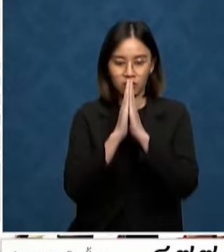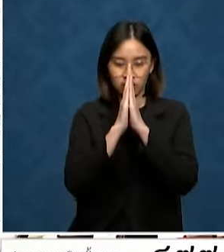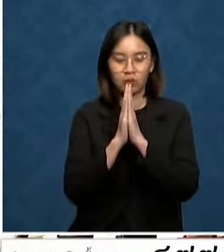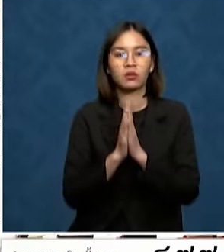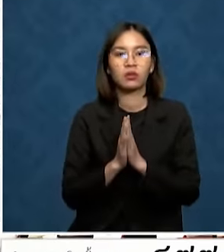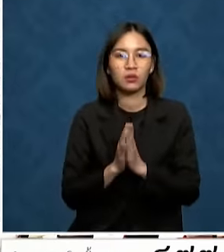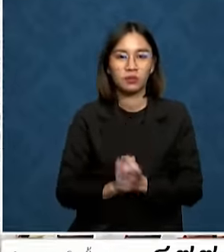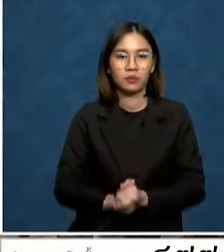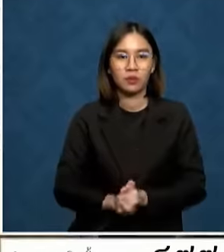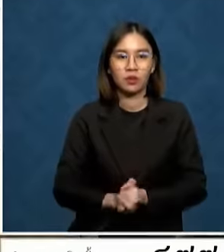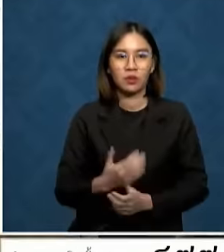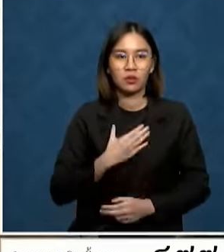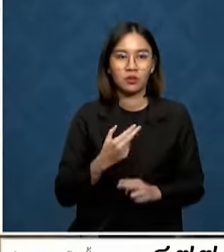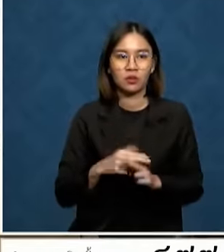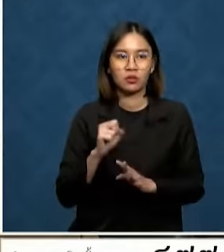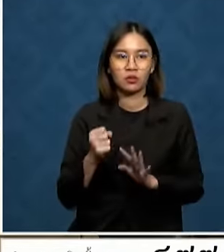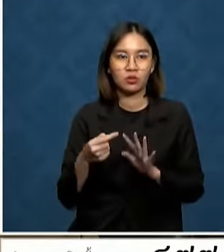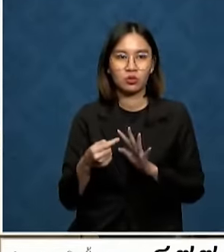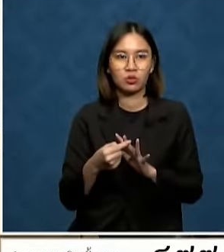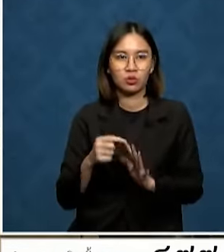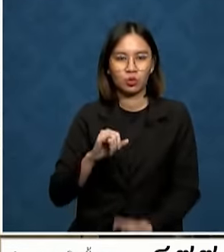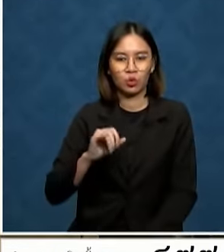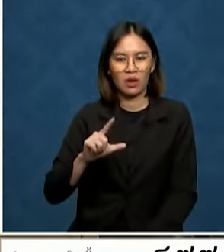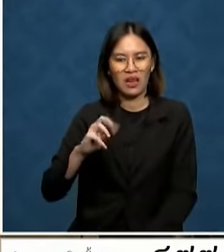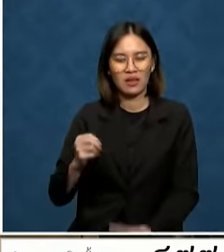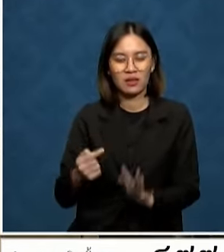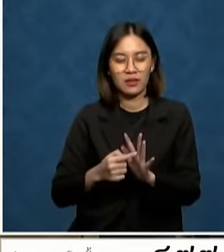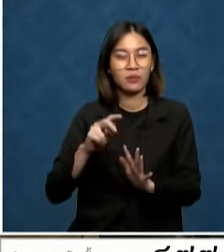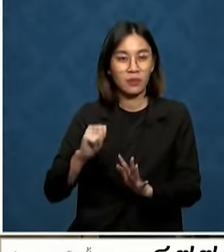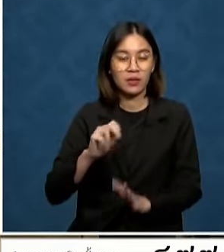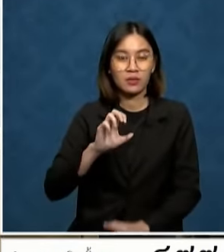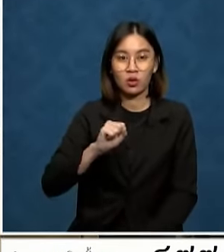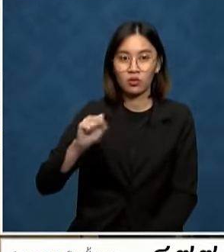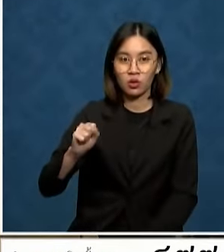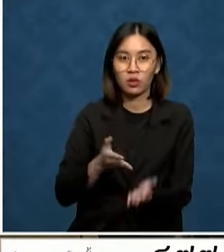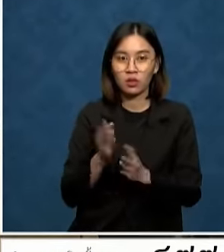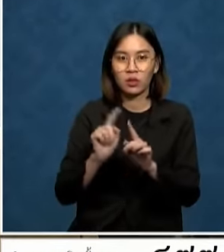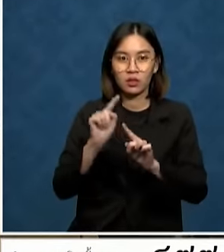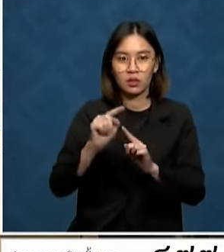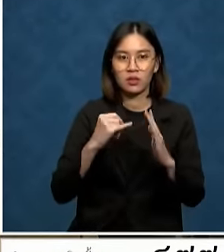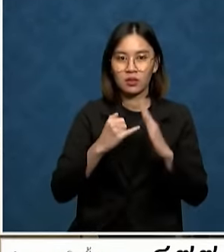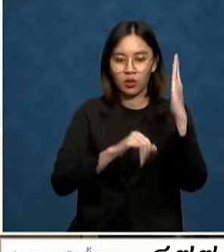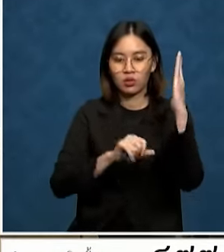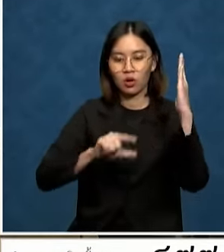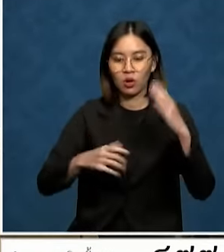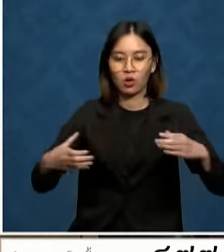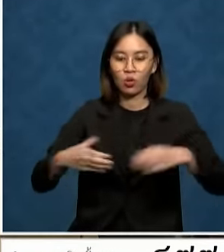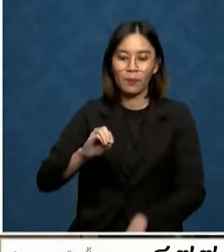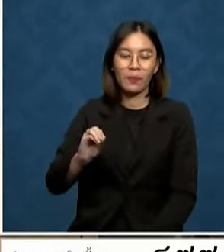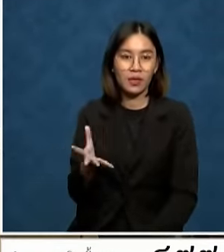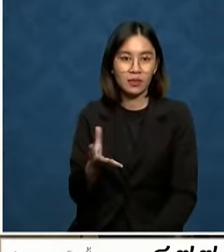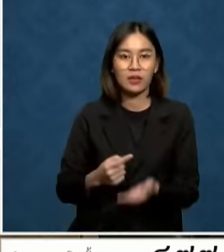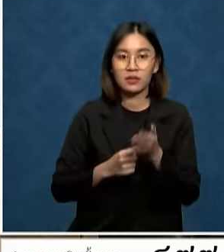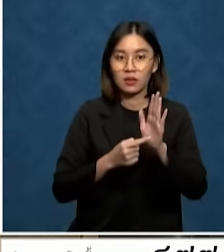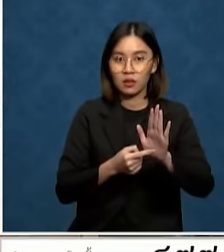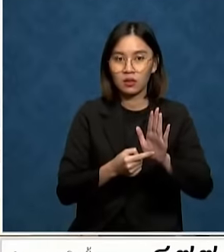ผู้แทนราสดรที่พรรพบผมสุ ไลมาร์ บืเนิเน สมาชิก สภา ผู้แทน ราสโดน เขต 1 จวดยะลาพักประชาชาติขอ